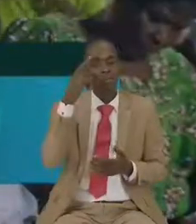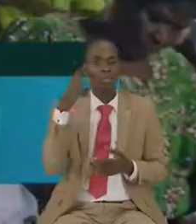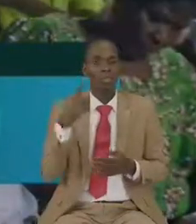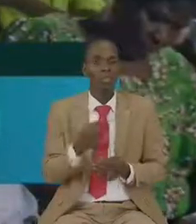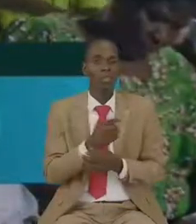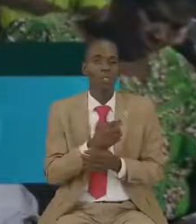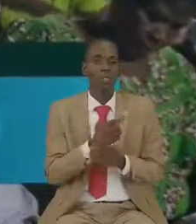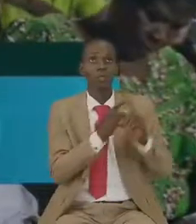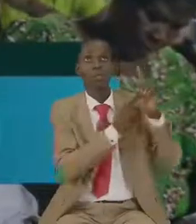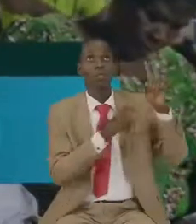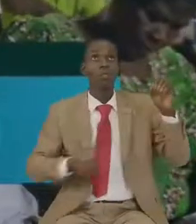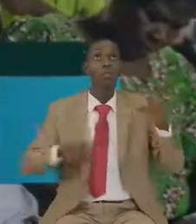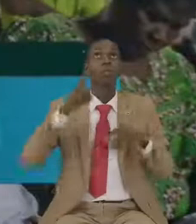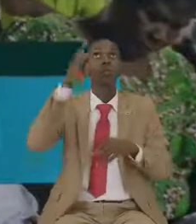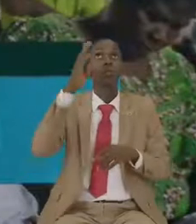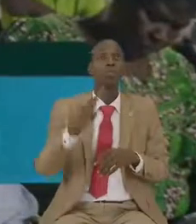84,